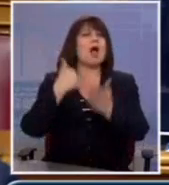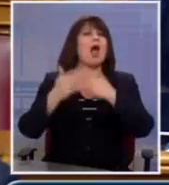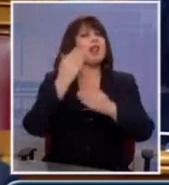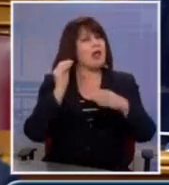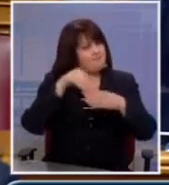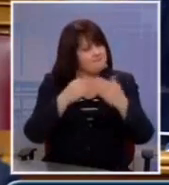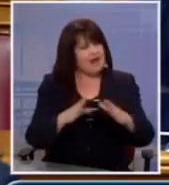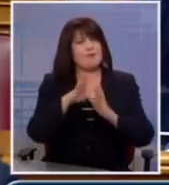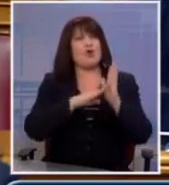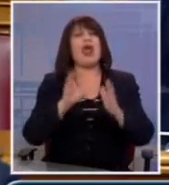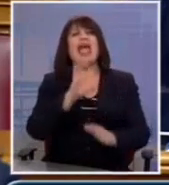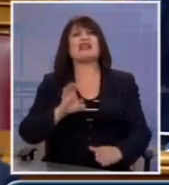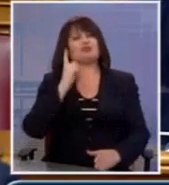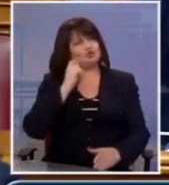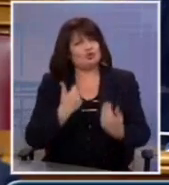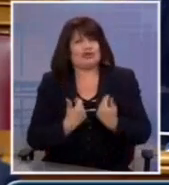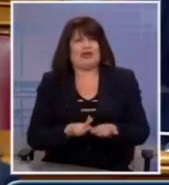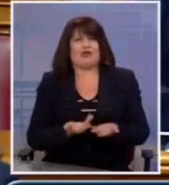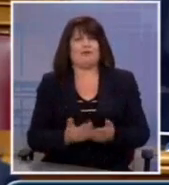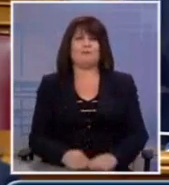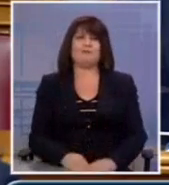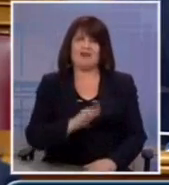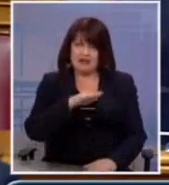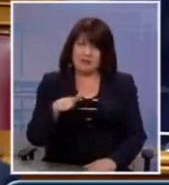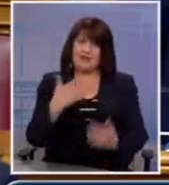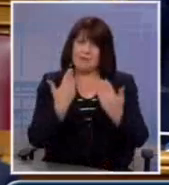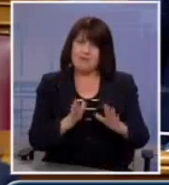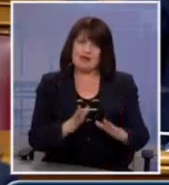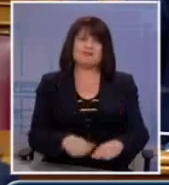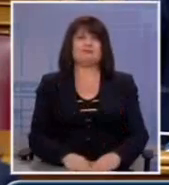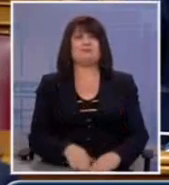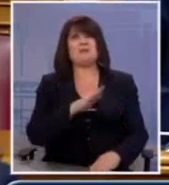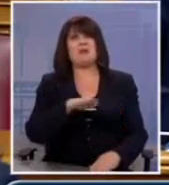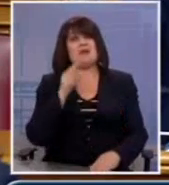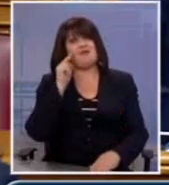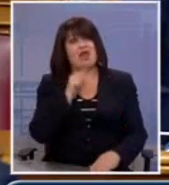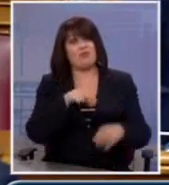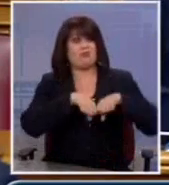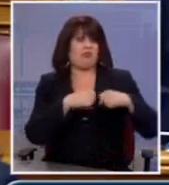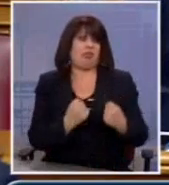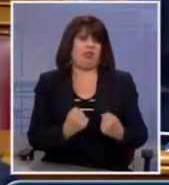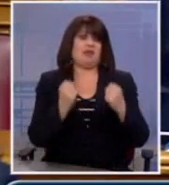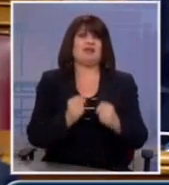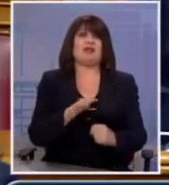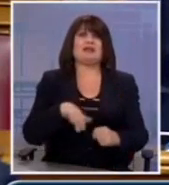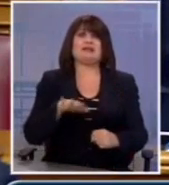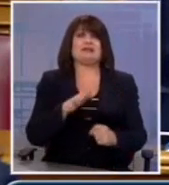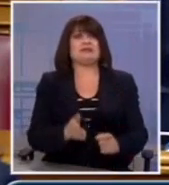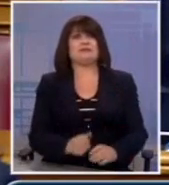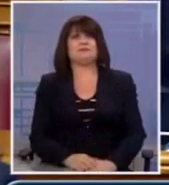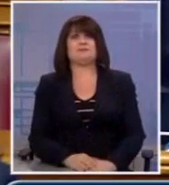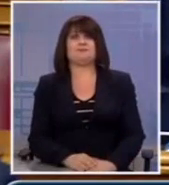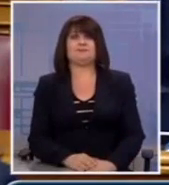καλά. Θέλω να σας πω, για τα παιδιά που απογοητευμένα βλέπουν αυτή την κατάσταση. Για